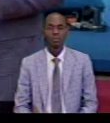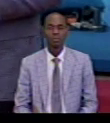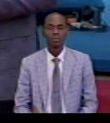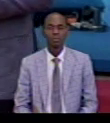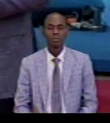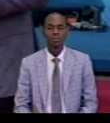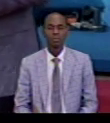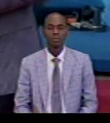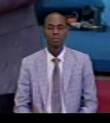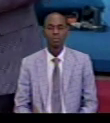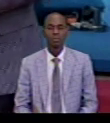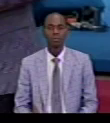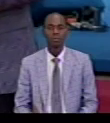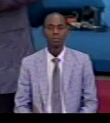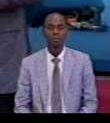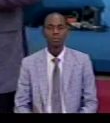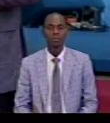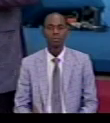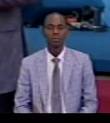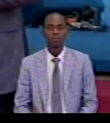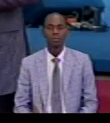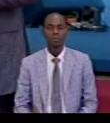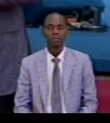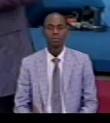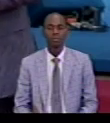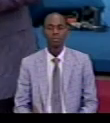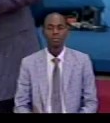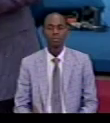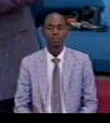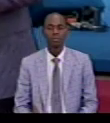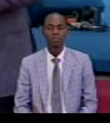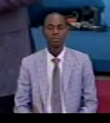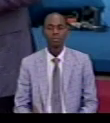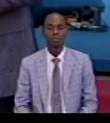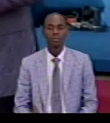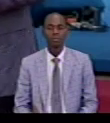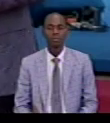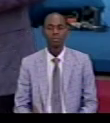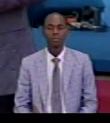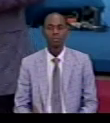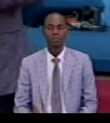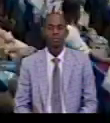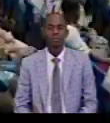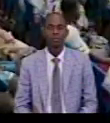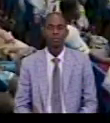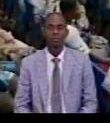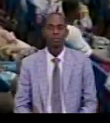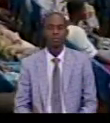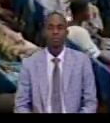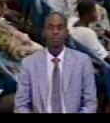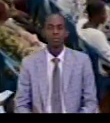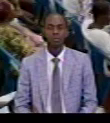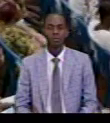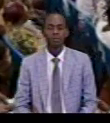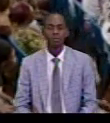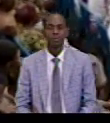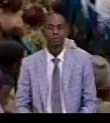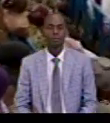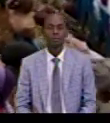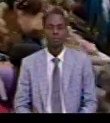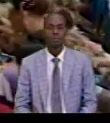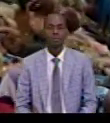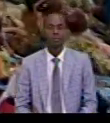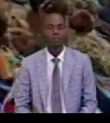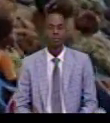hier aussi, elle a été guérie de ce mal-là et elle a reçu une guérison complète. Gloire à Dieu! Et elle prie et prie que le